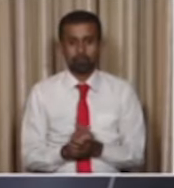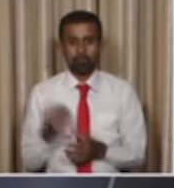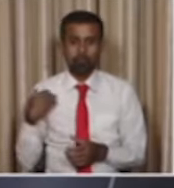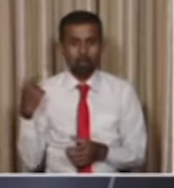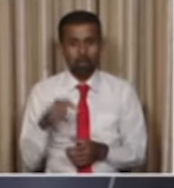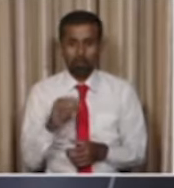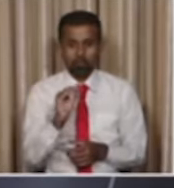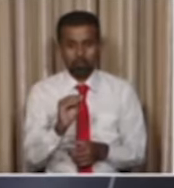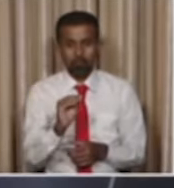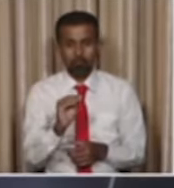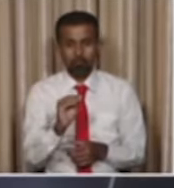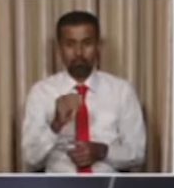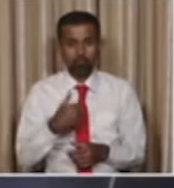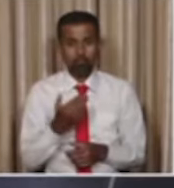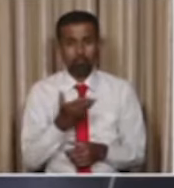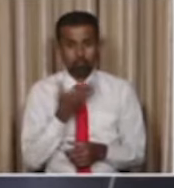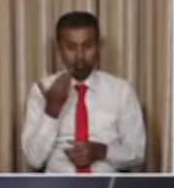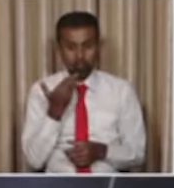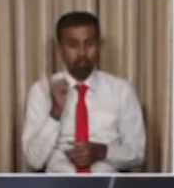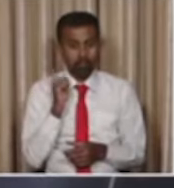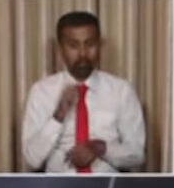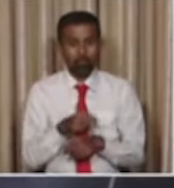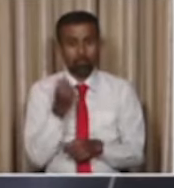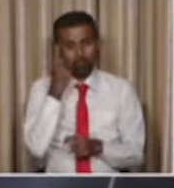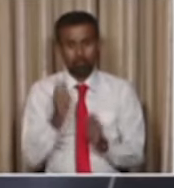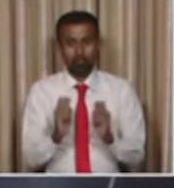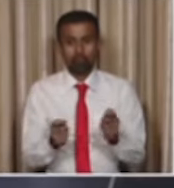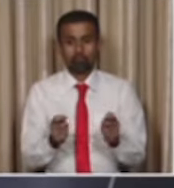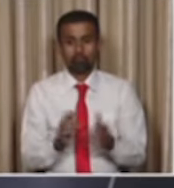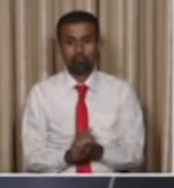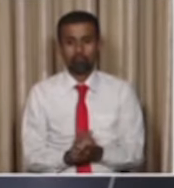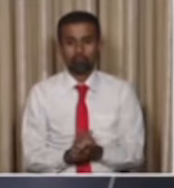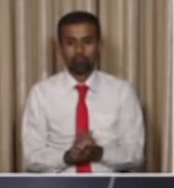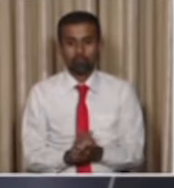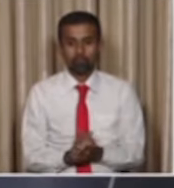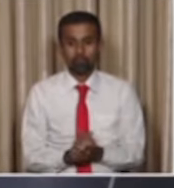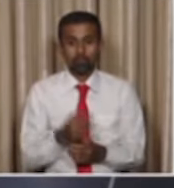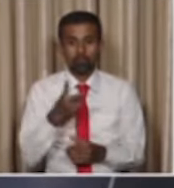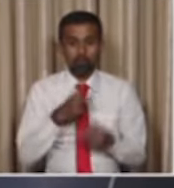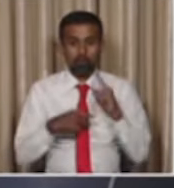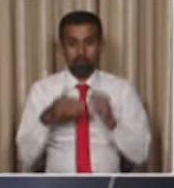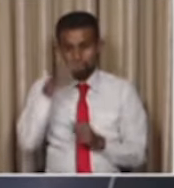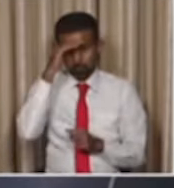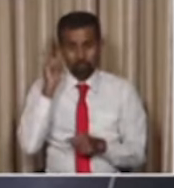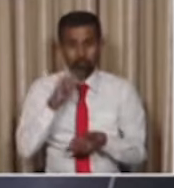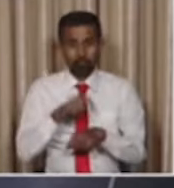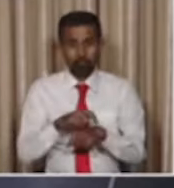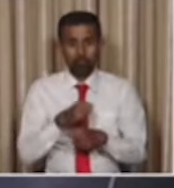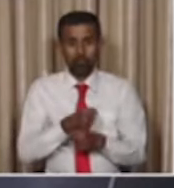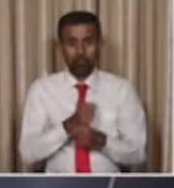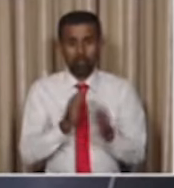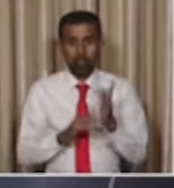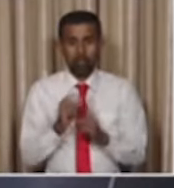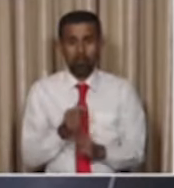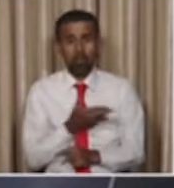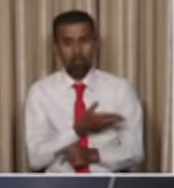ආව නම් ඒ වෙලාවේ මට තිබුණා ඒ වෙලාවේ යෝජනාව ඉදිරිපත් කරන්න. හැබැයි කොහොම වුණත් නියෝජ්‍ය කතානායකතුමනි ඒ වෙලාවේ රාජ්‍යමන්ත්‍රීතුමා